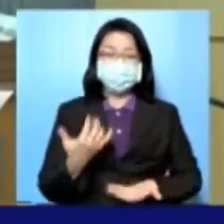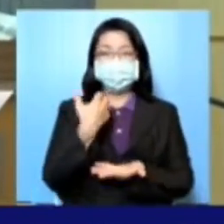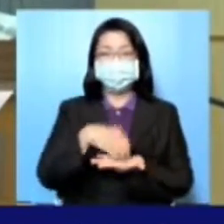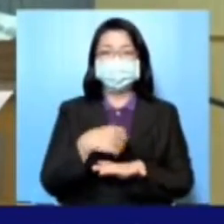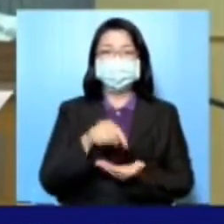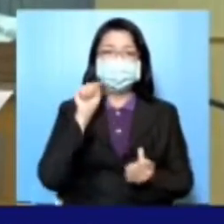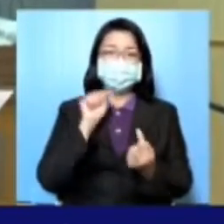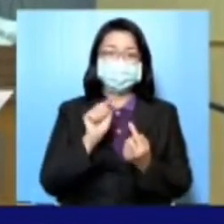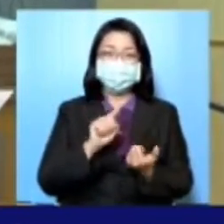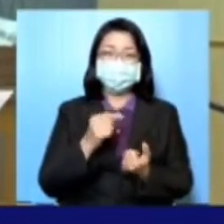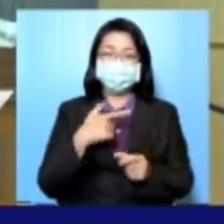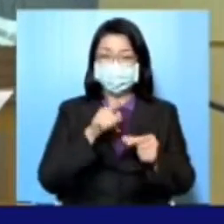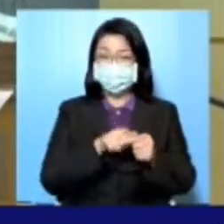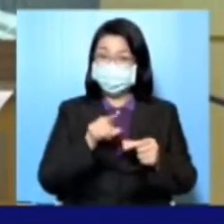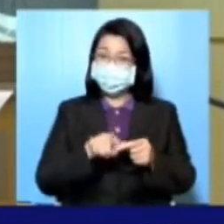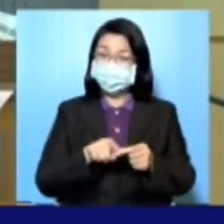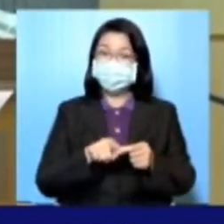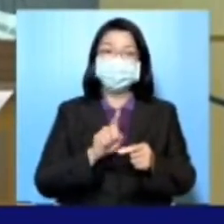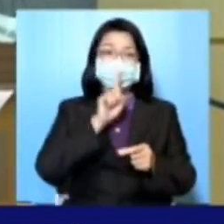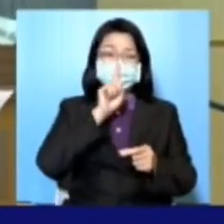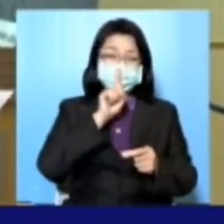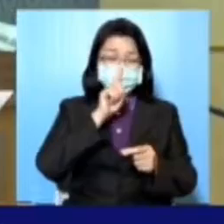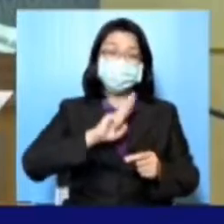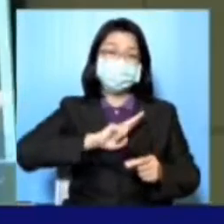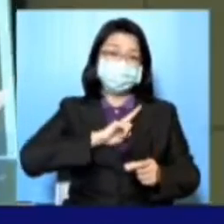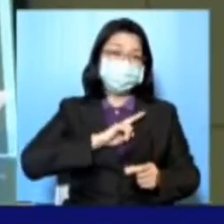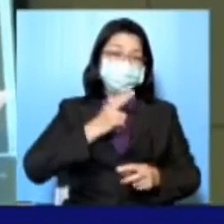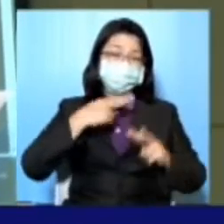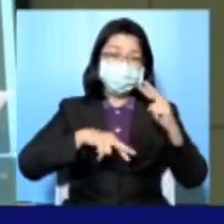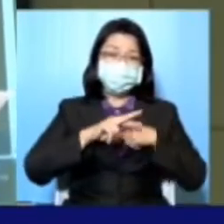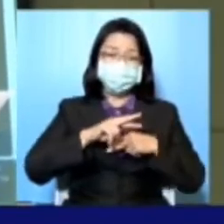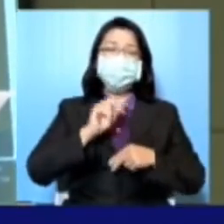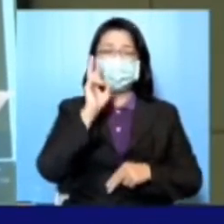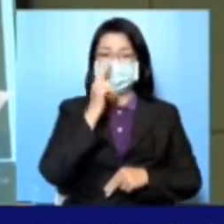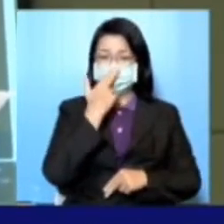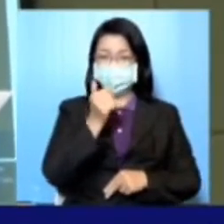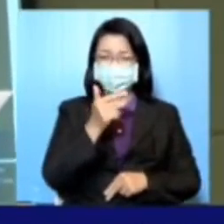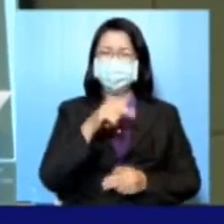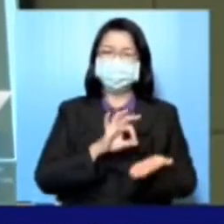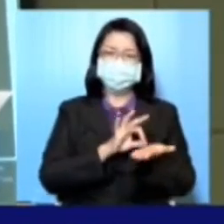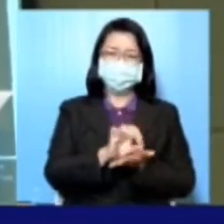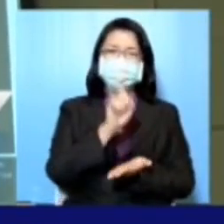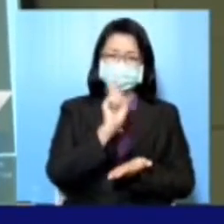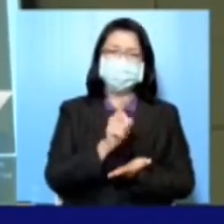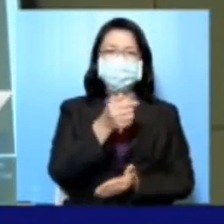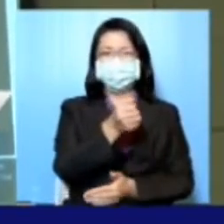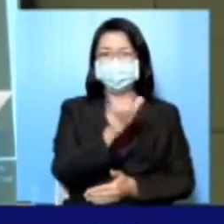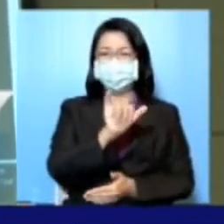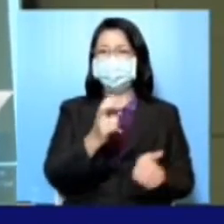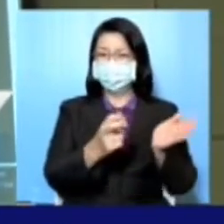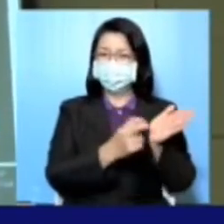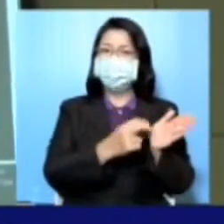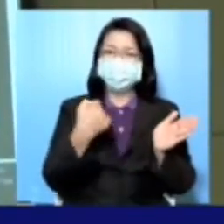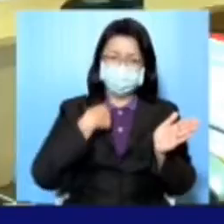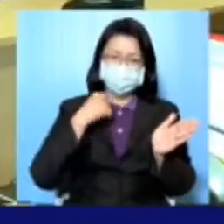ารณสุขจังหวัดลพบุรีครับแถลงถึงการใช้ชุดตรวจแอนติเจนเทสคิตหรือ ATK ที่ประชาชนสามารถซื้อมาตรวจด้วยตนเองข